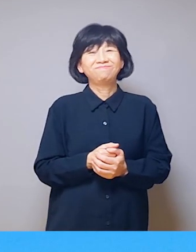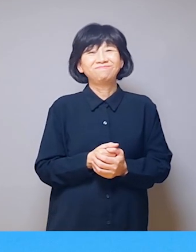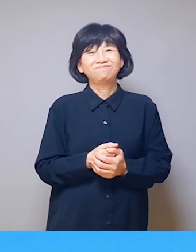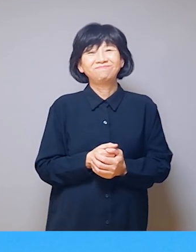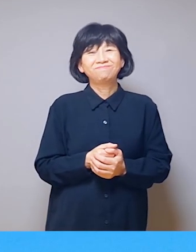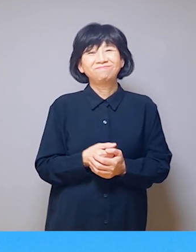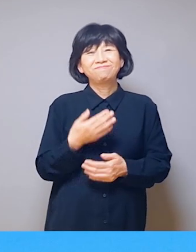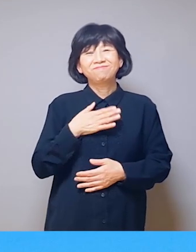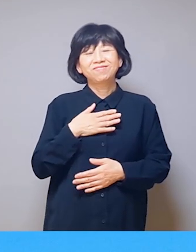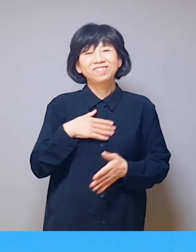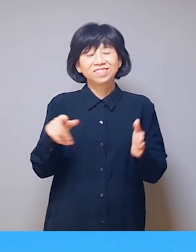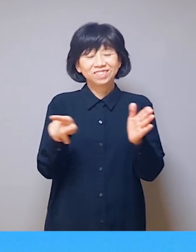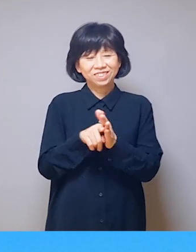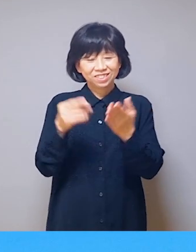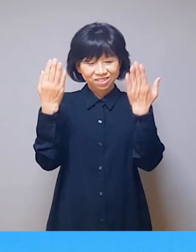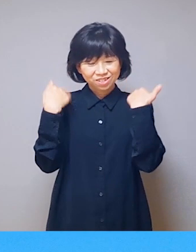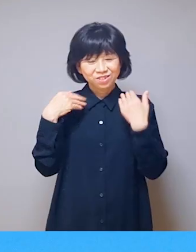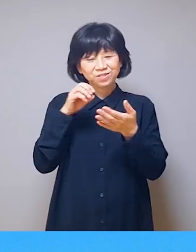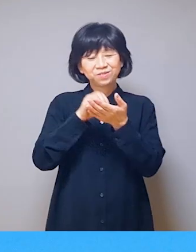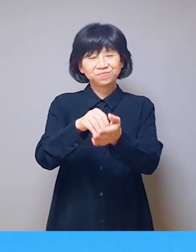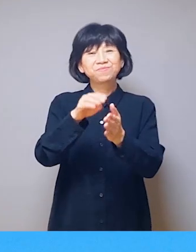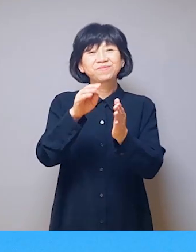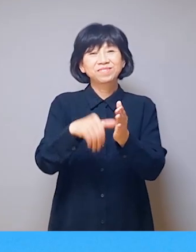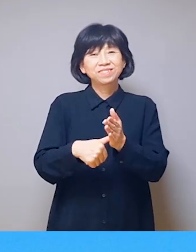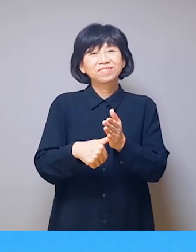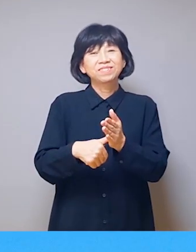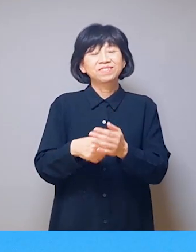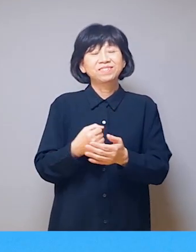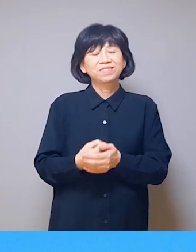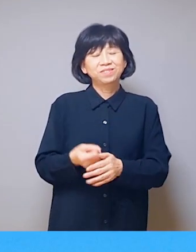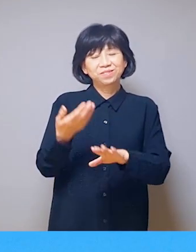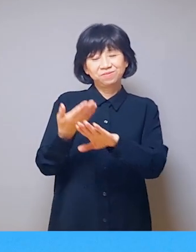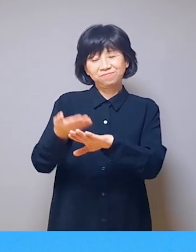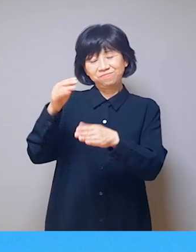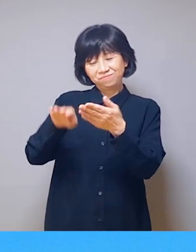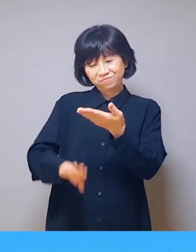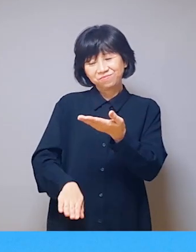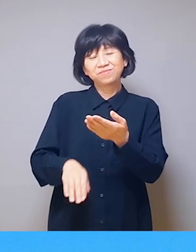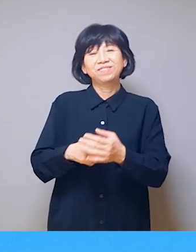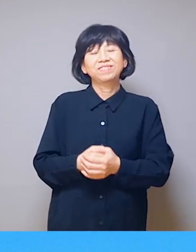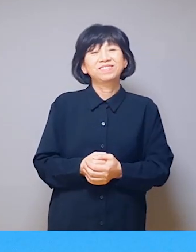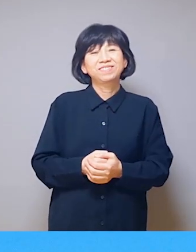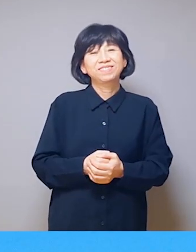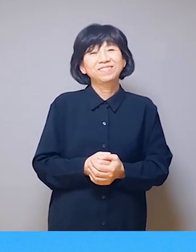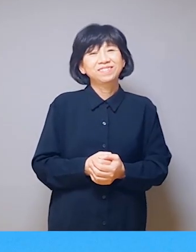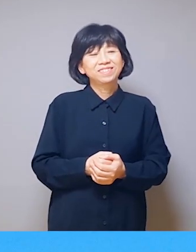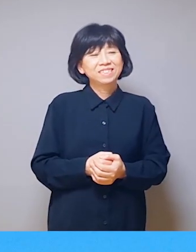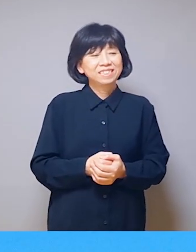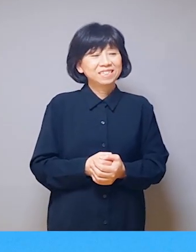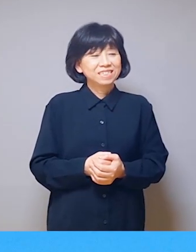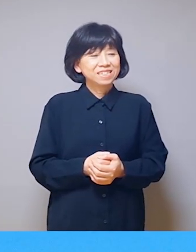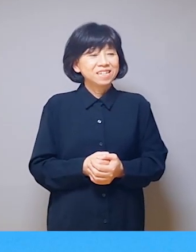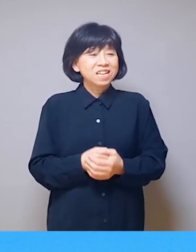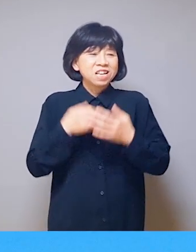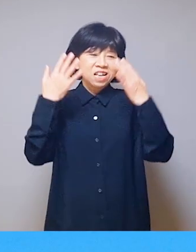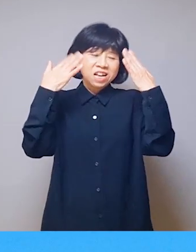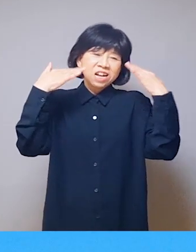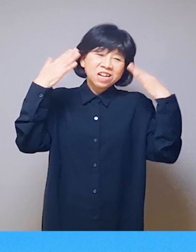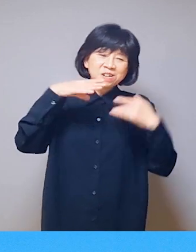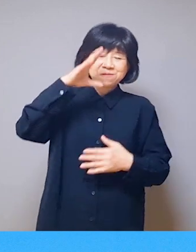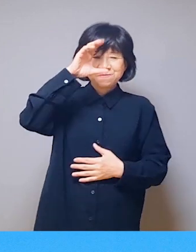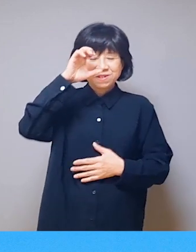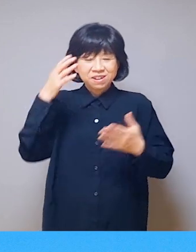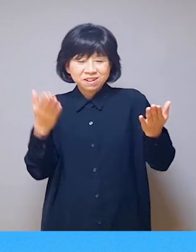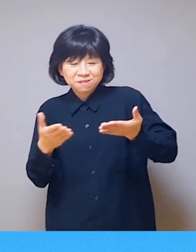저는 이제 신학교 들어갔을 때도 우리 이제 선후배 목사님, 선후배 전도사님들이죠. 여름에